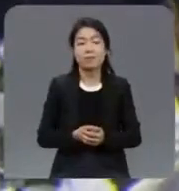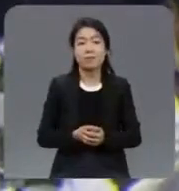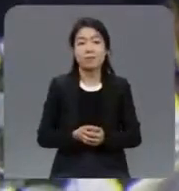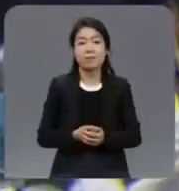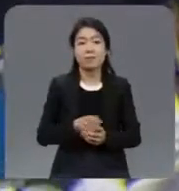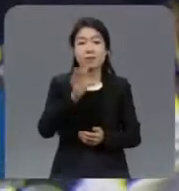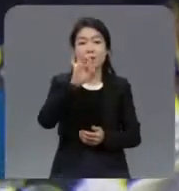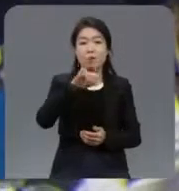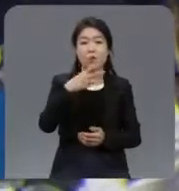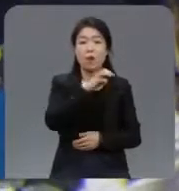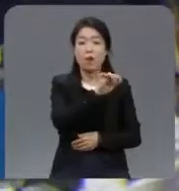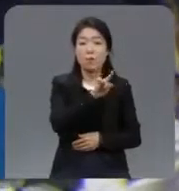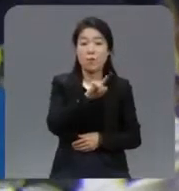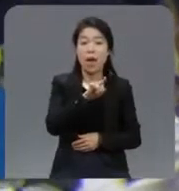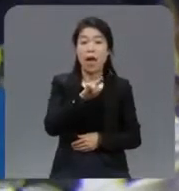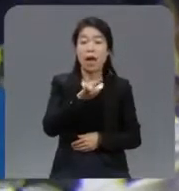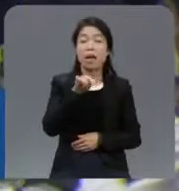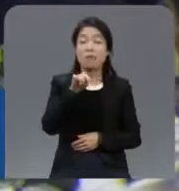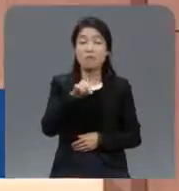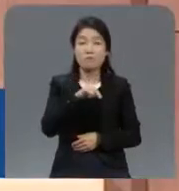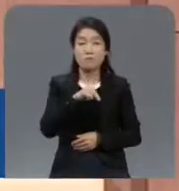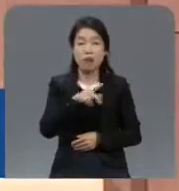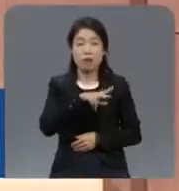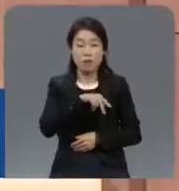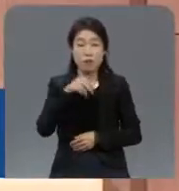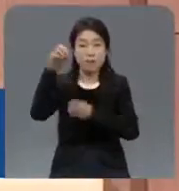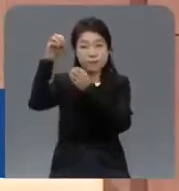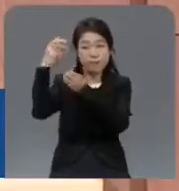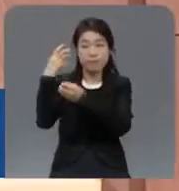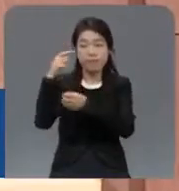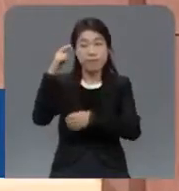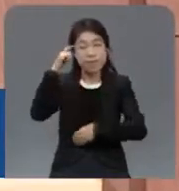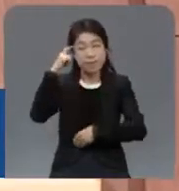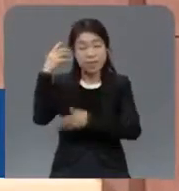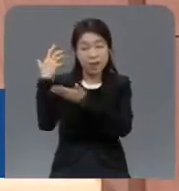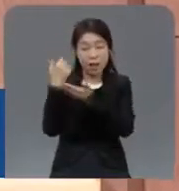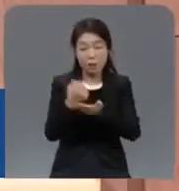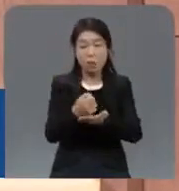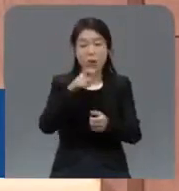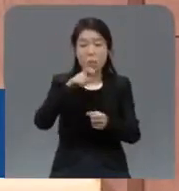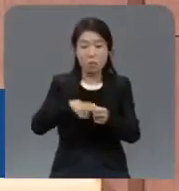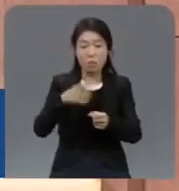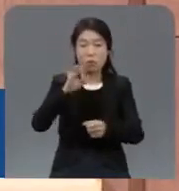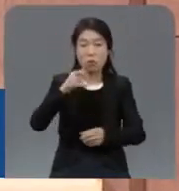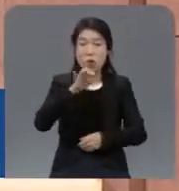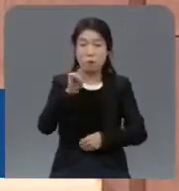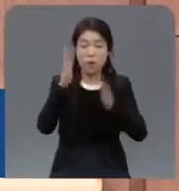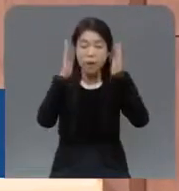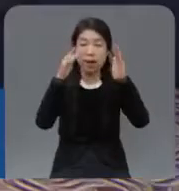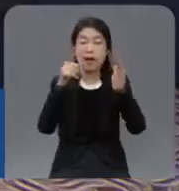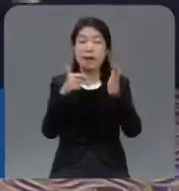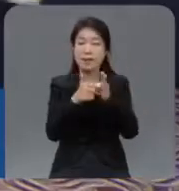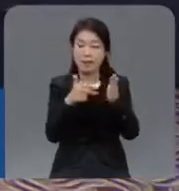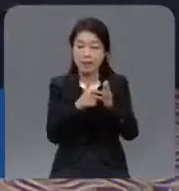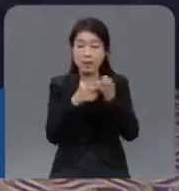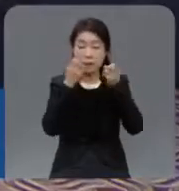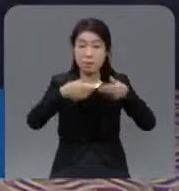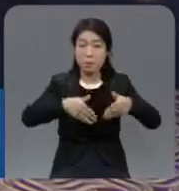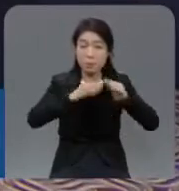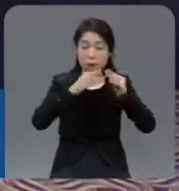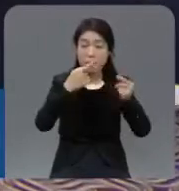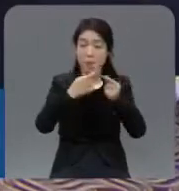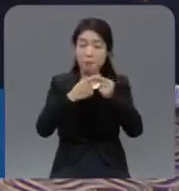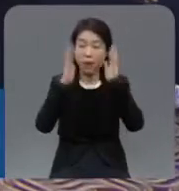월파 정성민 초대 신안군 의원의 유지를 계승하기 위해 설립된 월파 장학재단 창립식과 제1회 월파